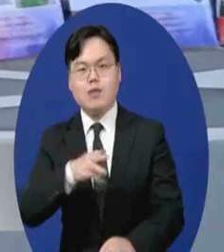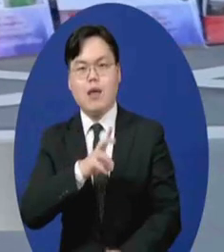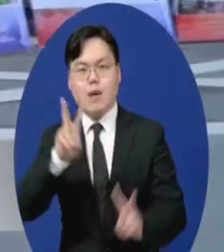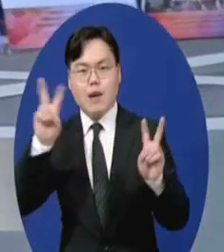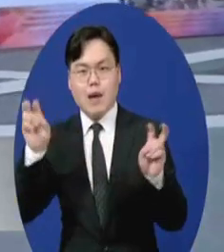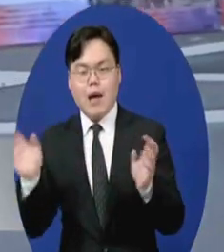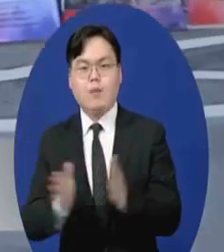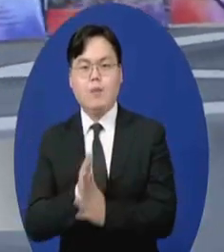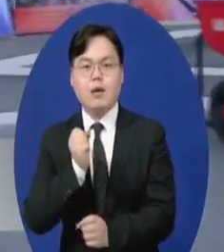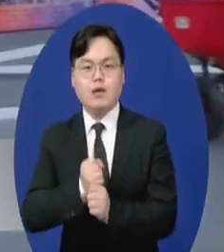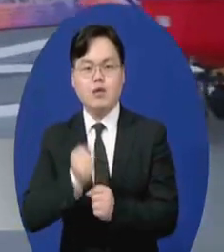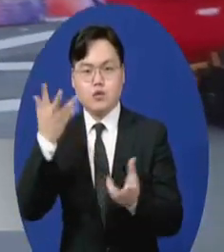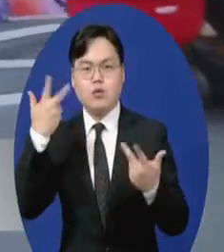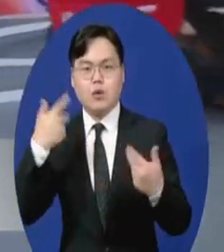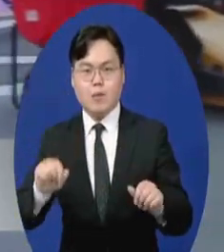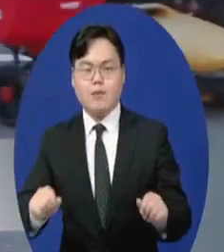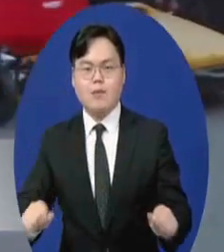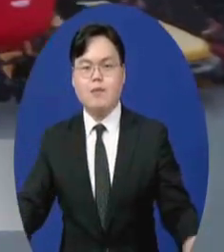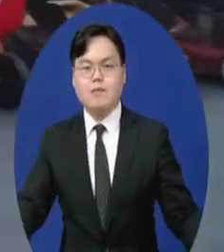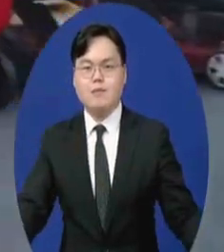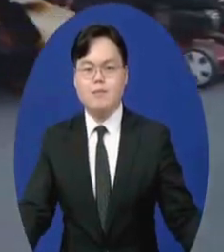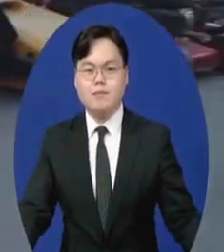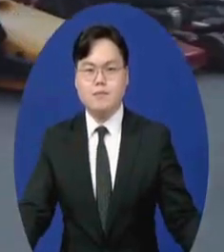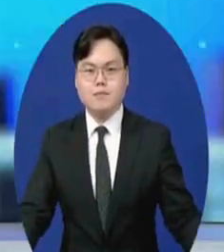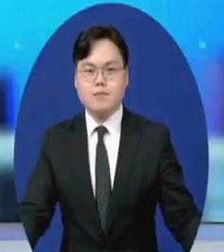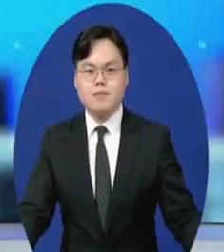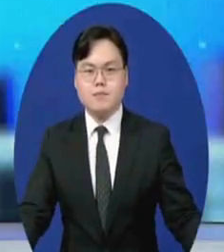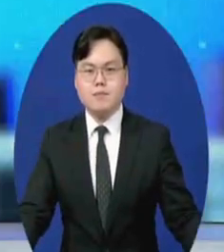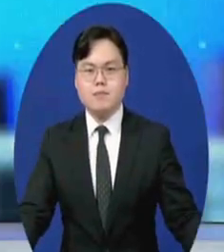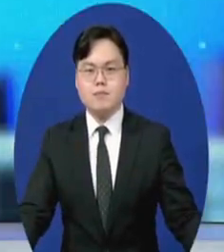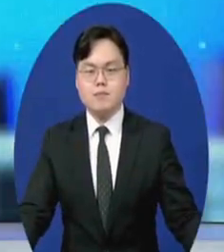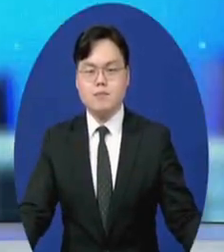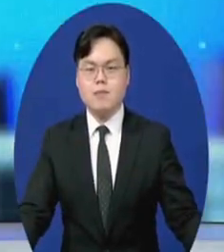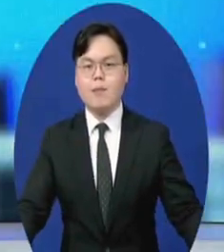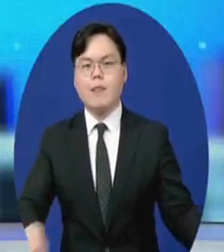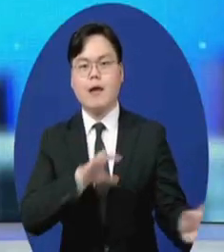байгуулсан байна. Дэлхийн